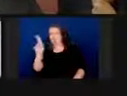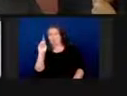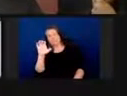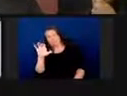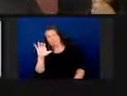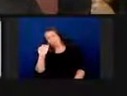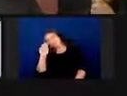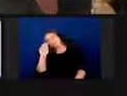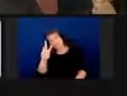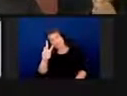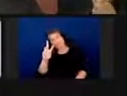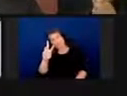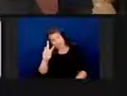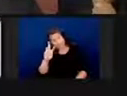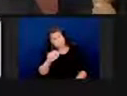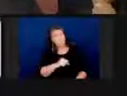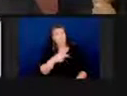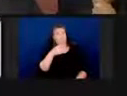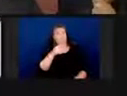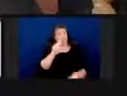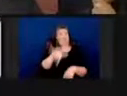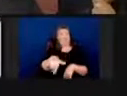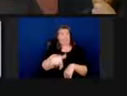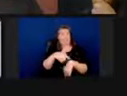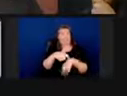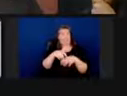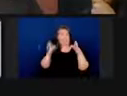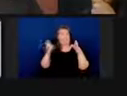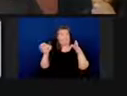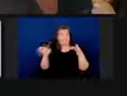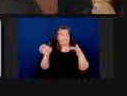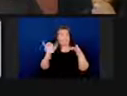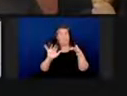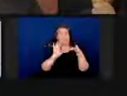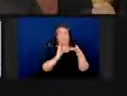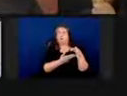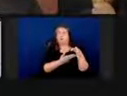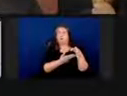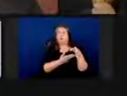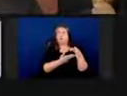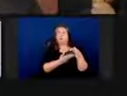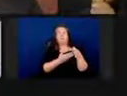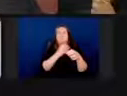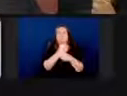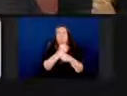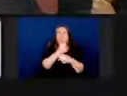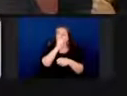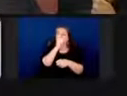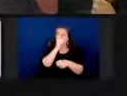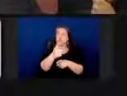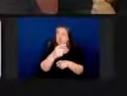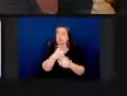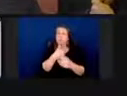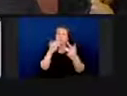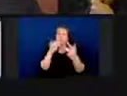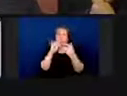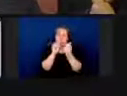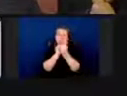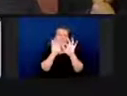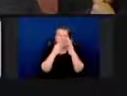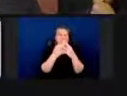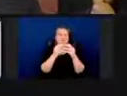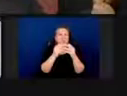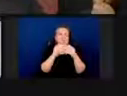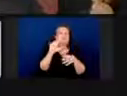وأول قبول سيكون في نوفمبر إلى ديسمبر. وخلال هذا الوقت ينبغي أن